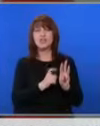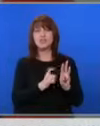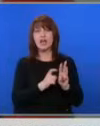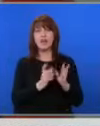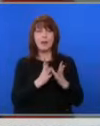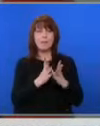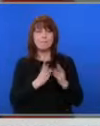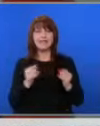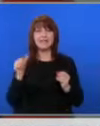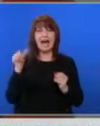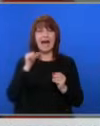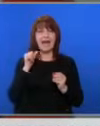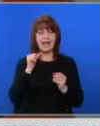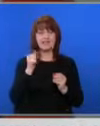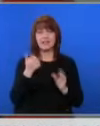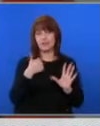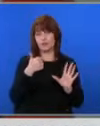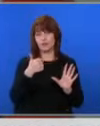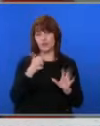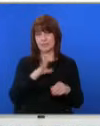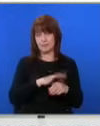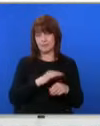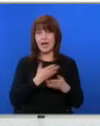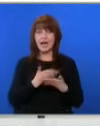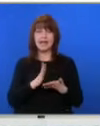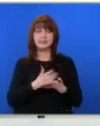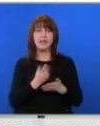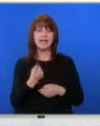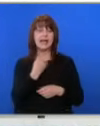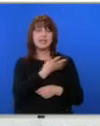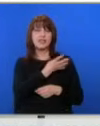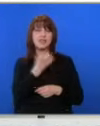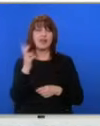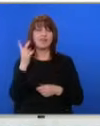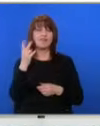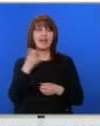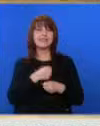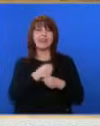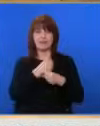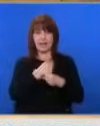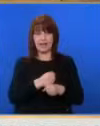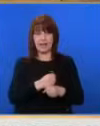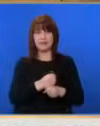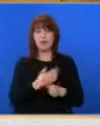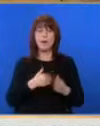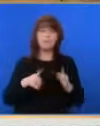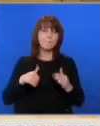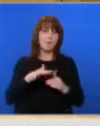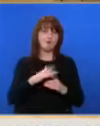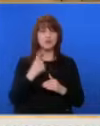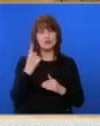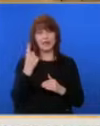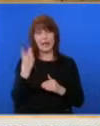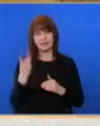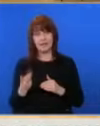на Аляска, където вотът е на 6 март. Разпределят се 1420 делегати, също повече от една трета от всички в изборния